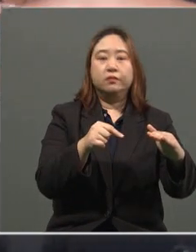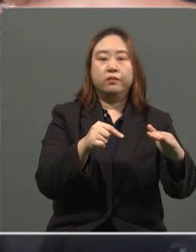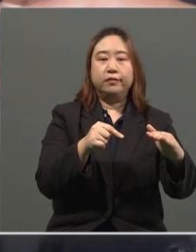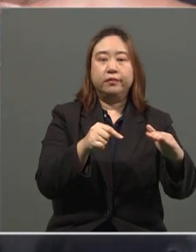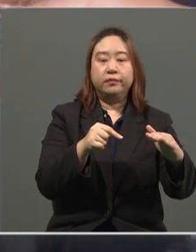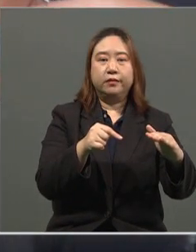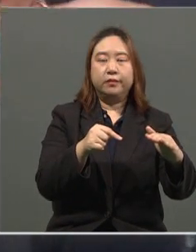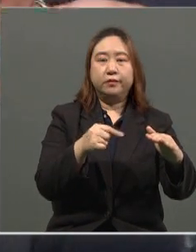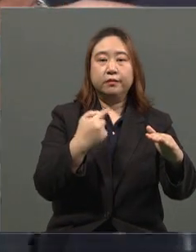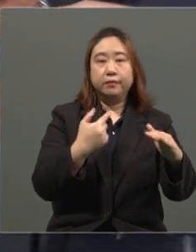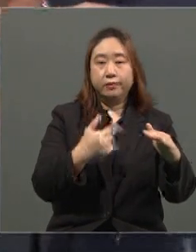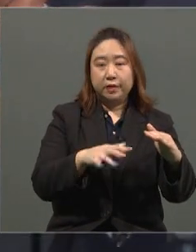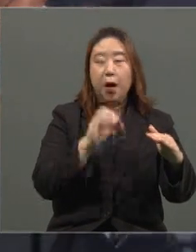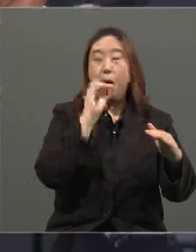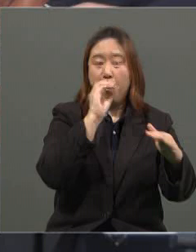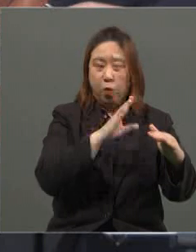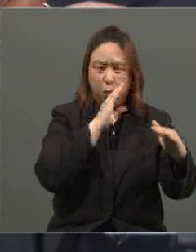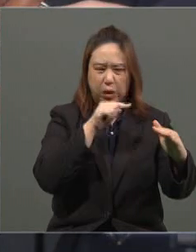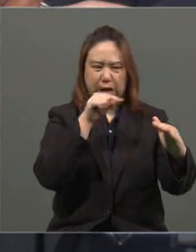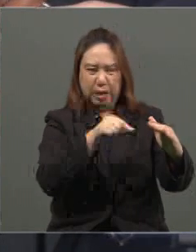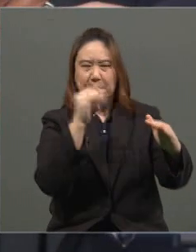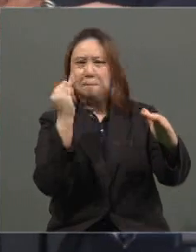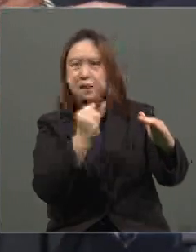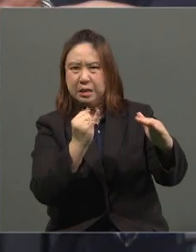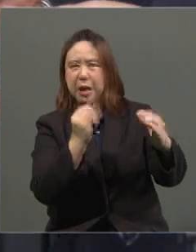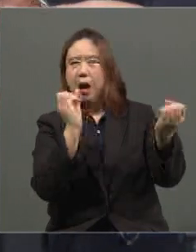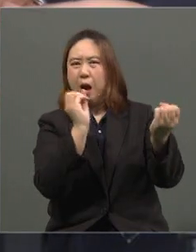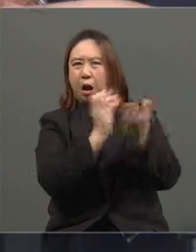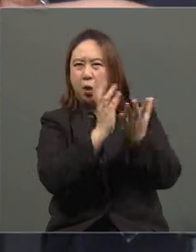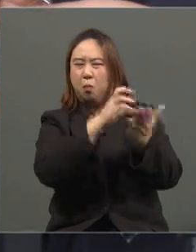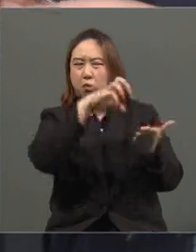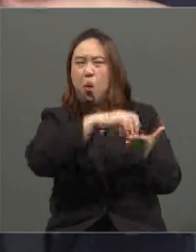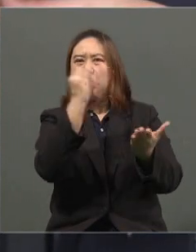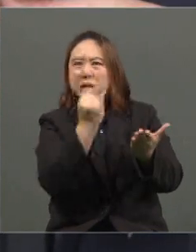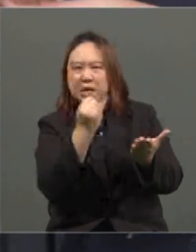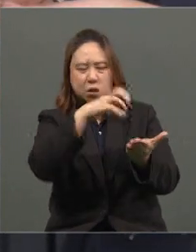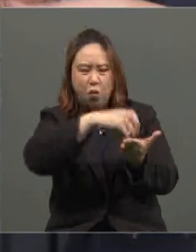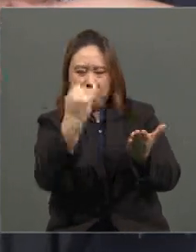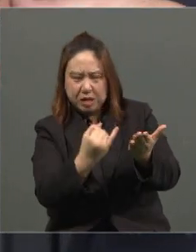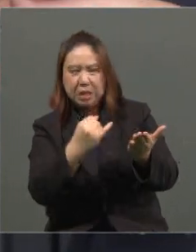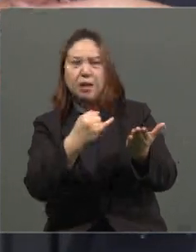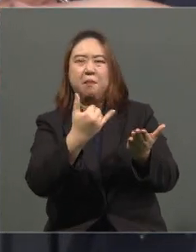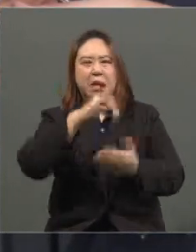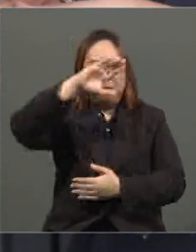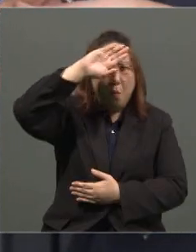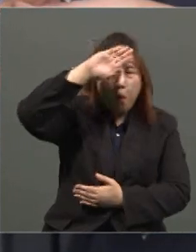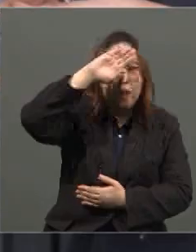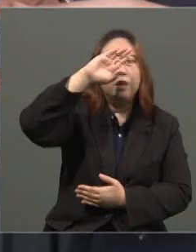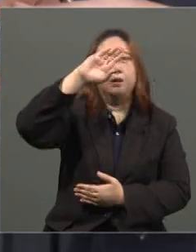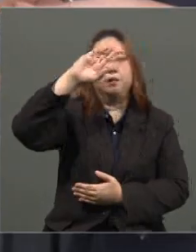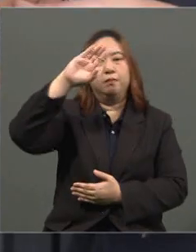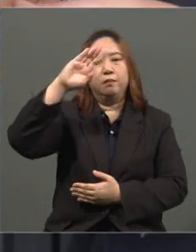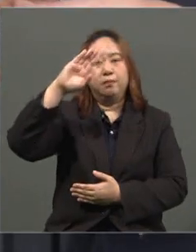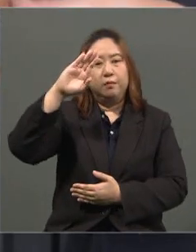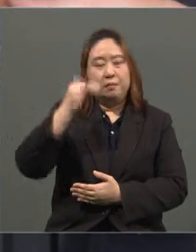กล่าวอ้างกับทางผู้เสียหายว่าอันนั้นถ้ามีแล้วจะเกิดเหตุเพศภัยกับทางผู้เสียหายนะครับอาจจะมีการป่วยมีบางคนอ้